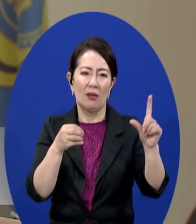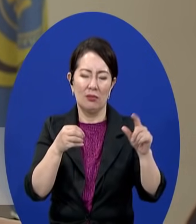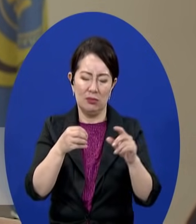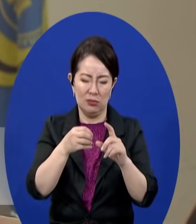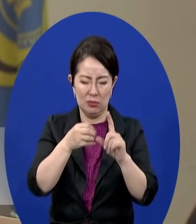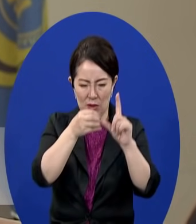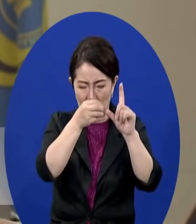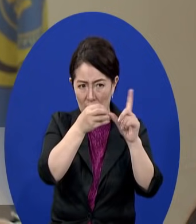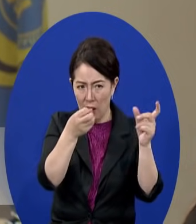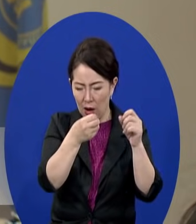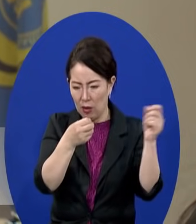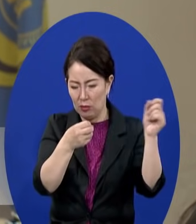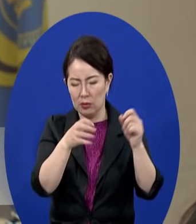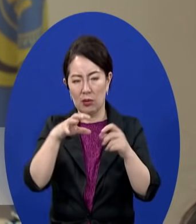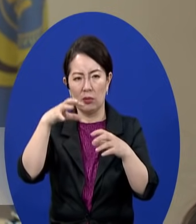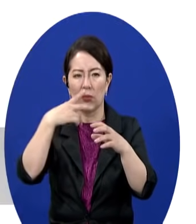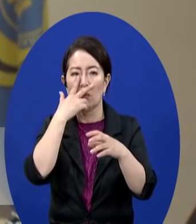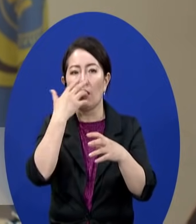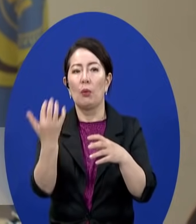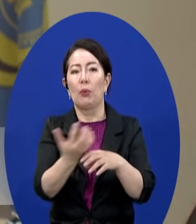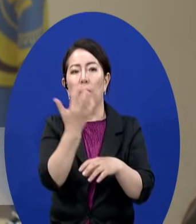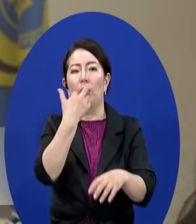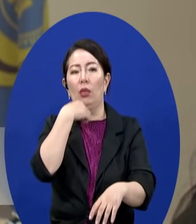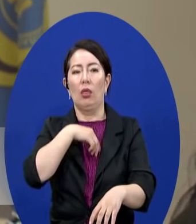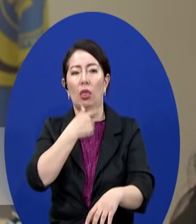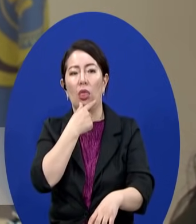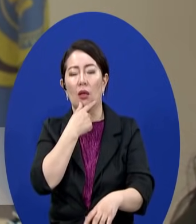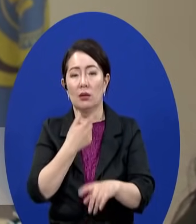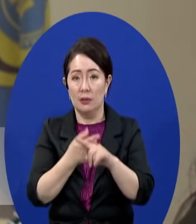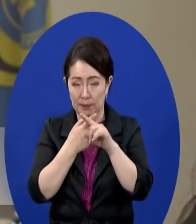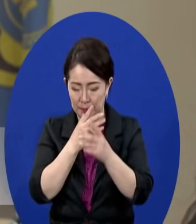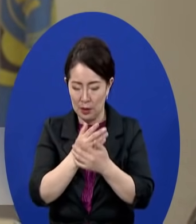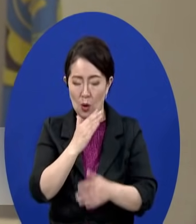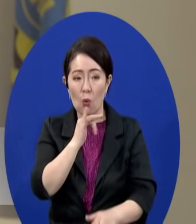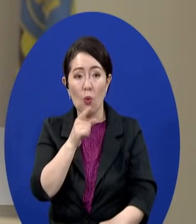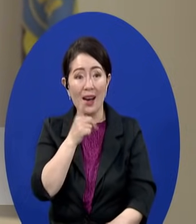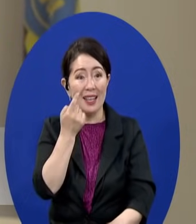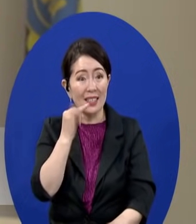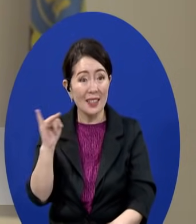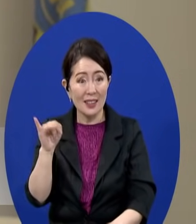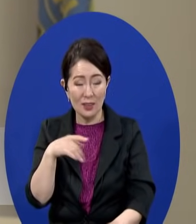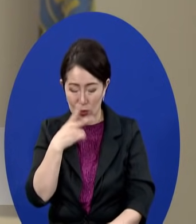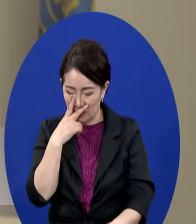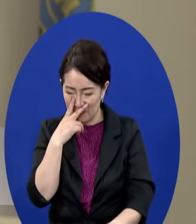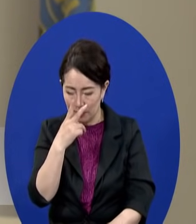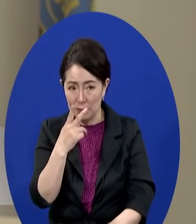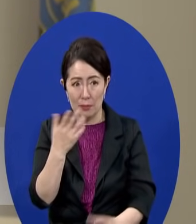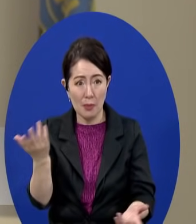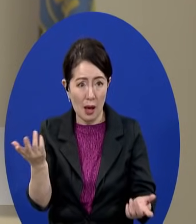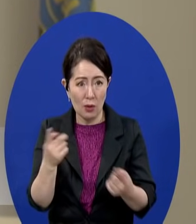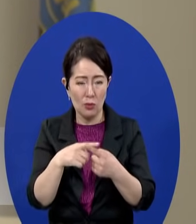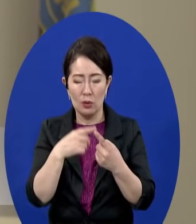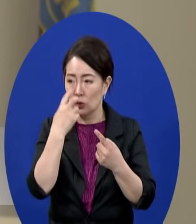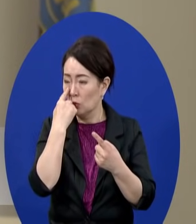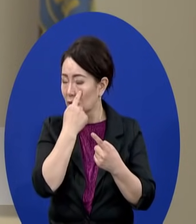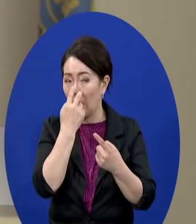бол угаартах эрсдлийг бас нэмэгдүүлж байна. За угарын хий маань ерөөсөө нэг өнөртөхгүй нүдэнд харагдахгүй хий